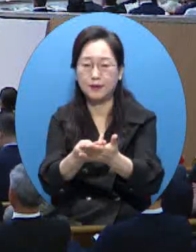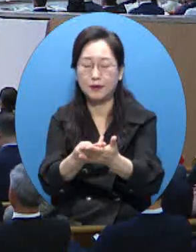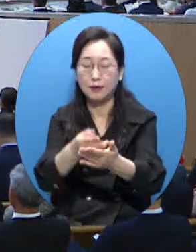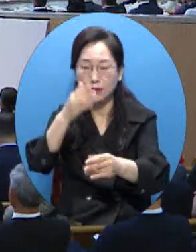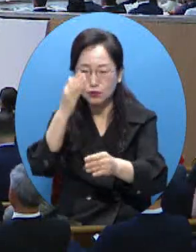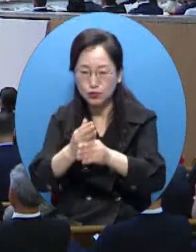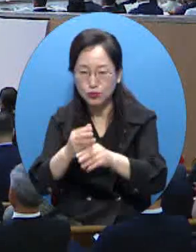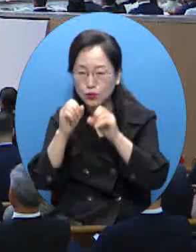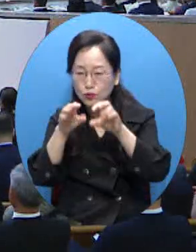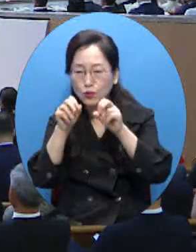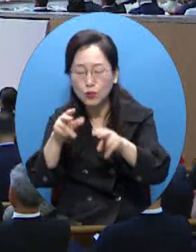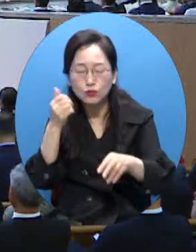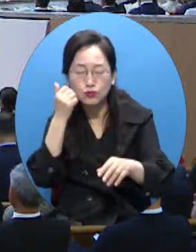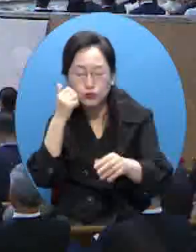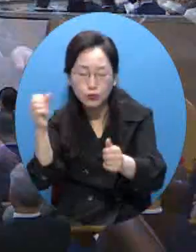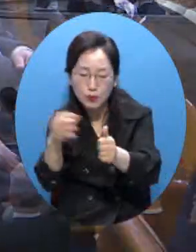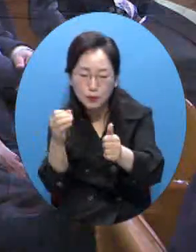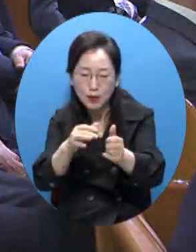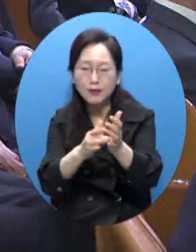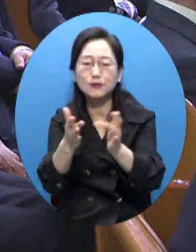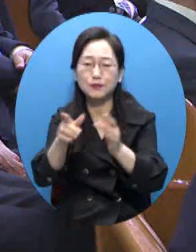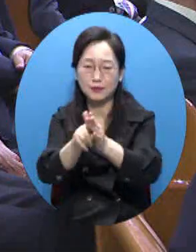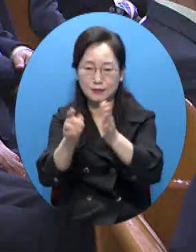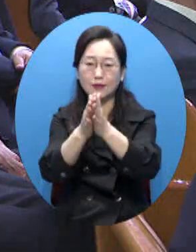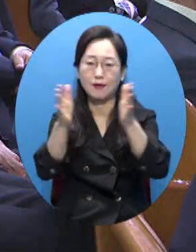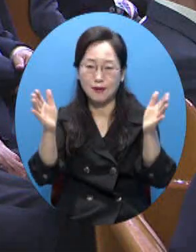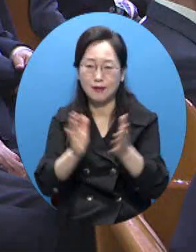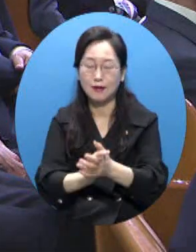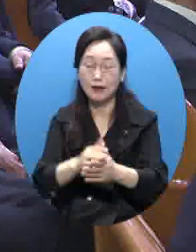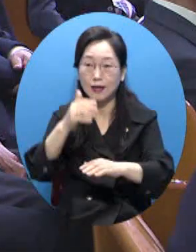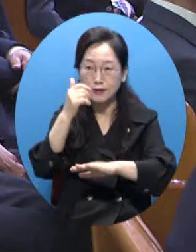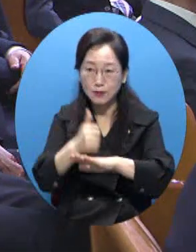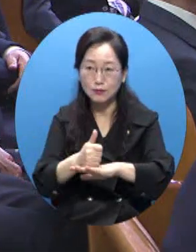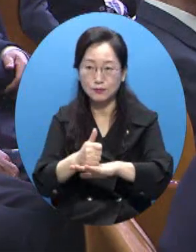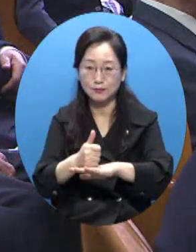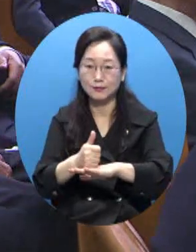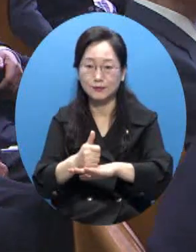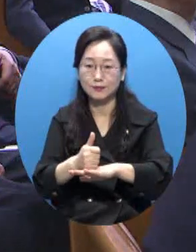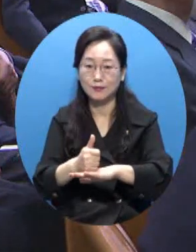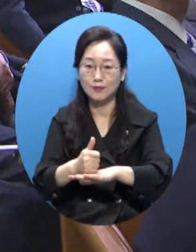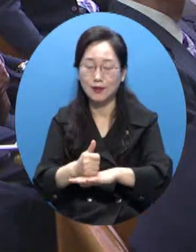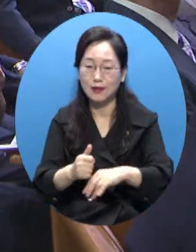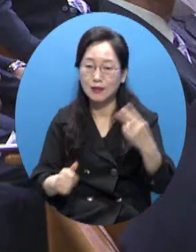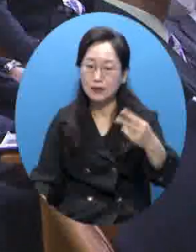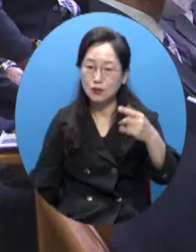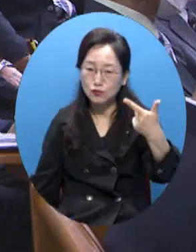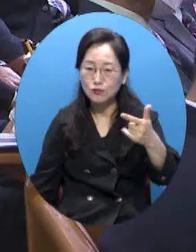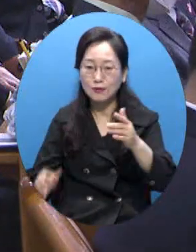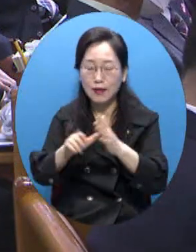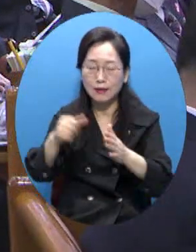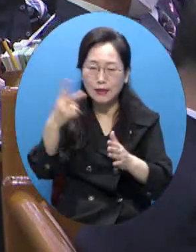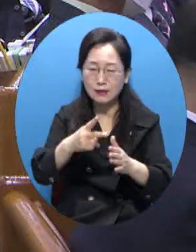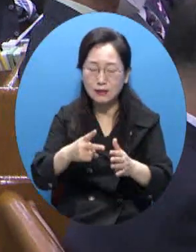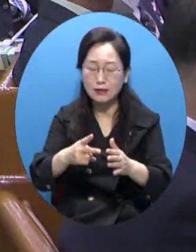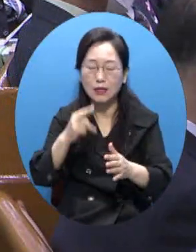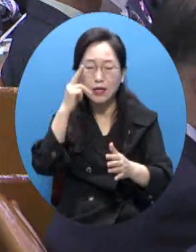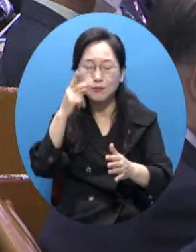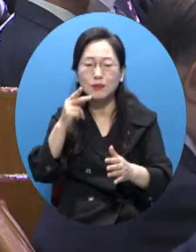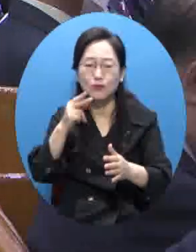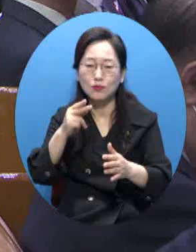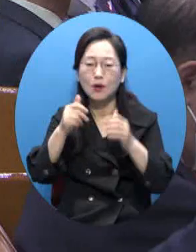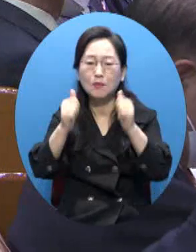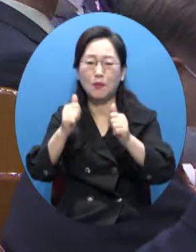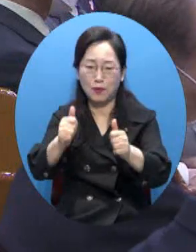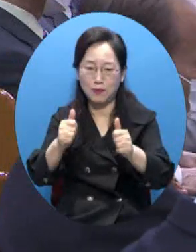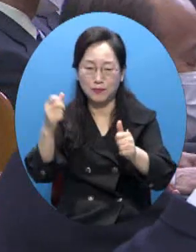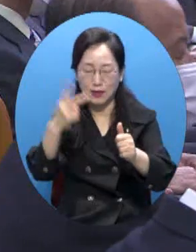와서 복음을 전해서 예수님을 알게 되었습니다. 그러다가 결국 2006년 다시 미국 법정에 서게 되었고